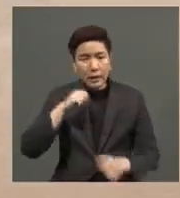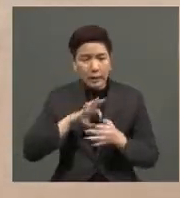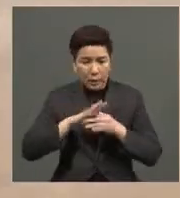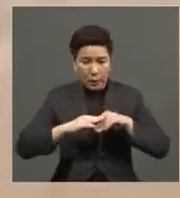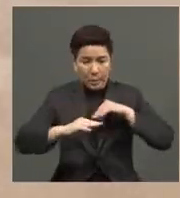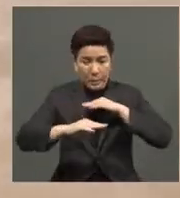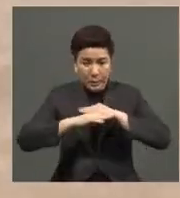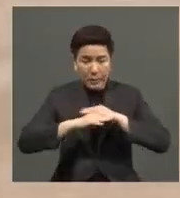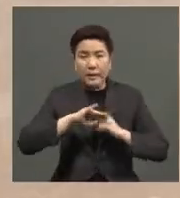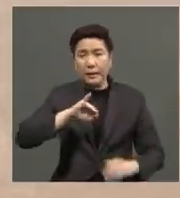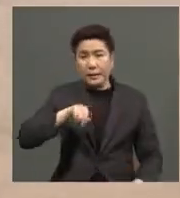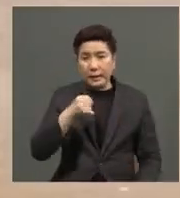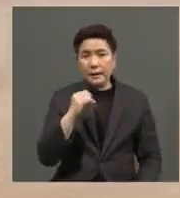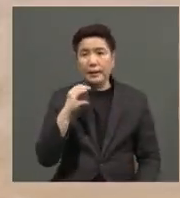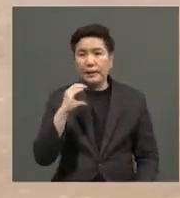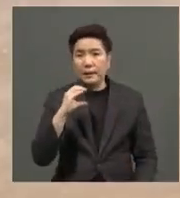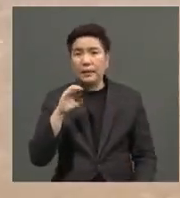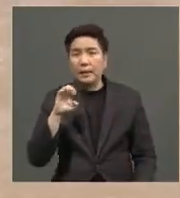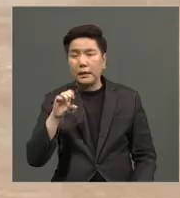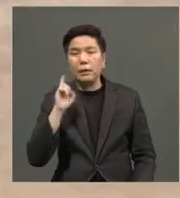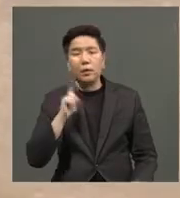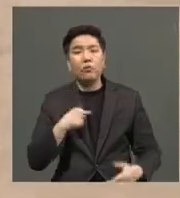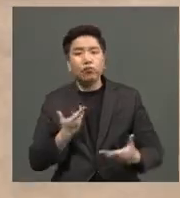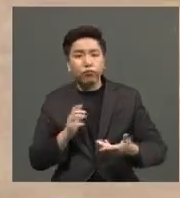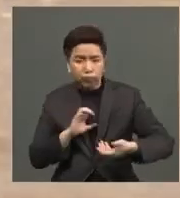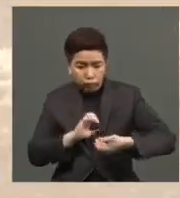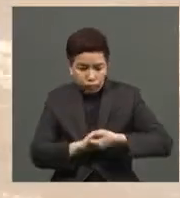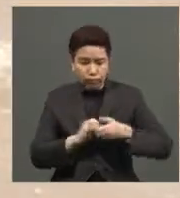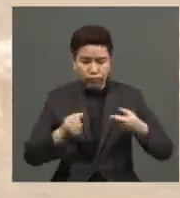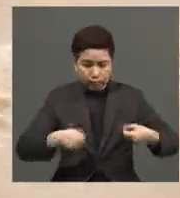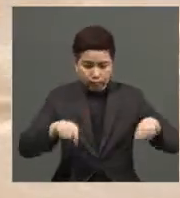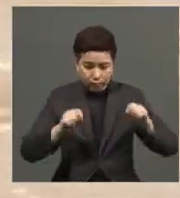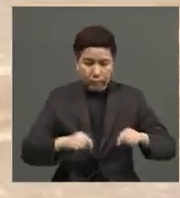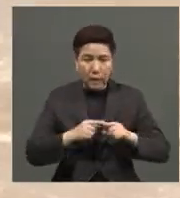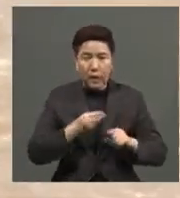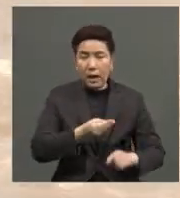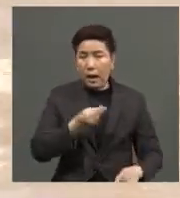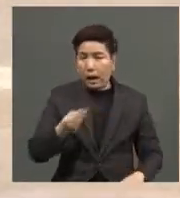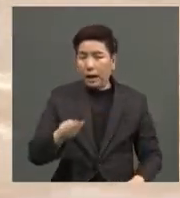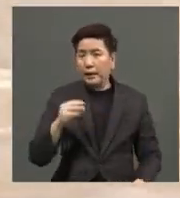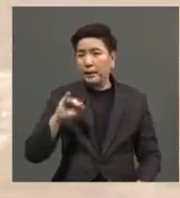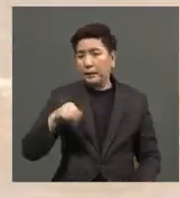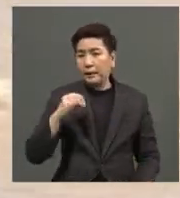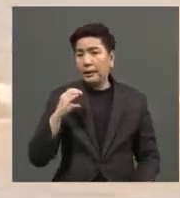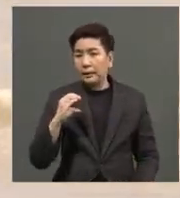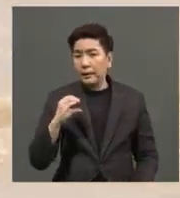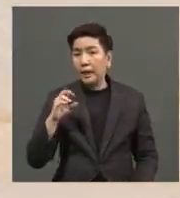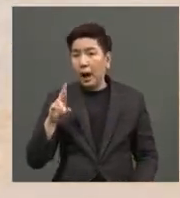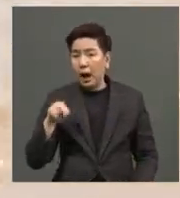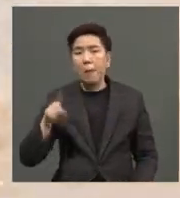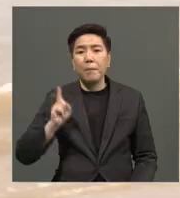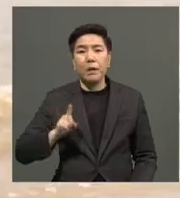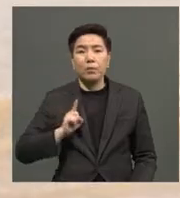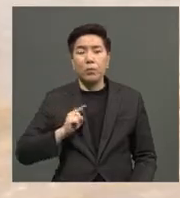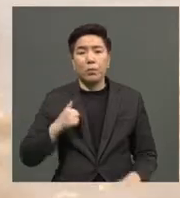แดนหรือ JCBได้มีการลงนำความร่วมมือกันแล้วและให้ทรัพย์ jcrเป็นผู้ที่มี